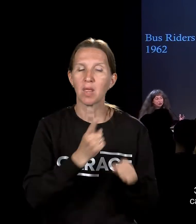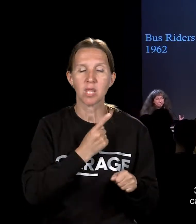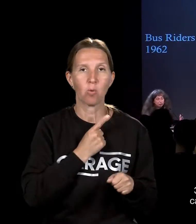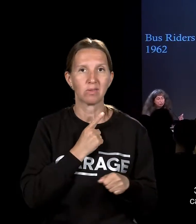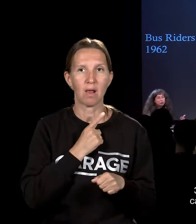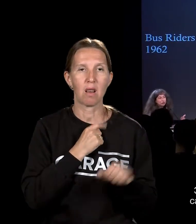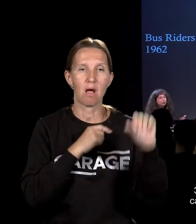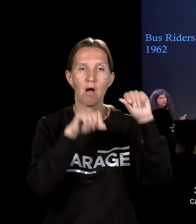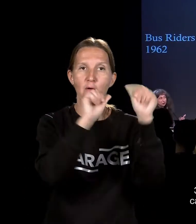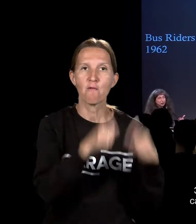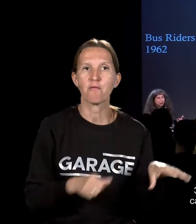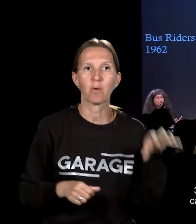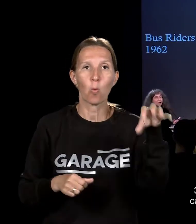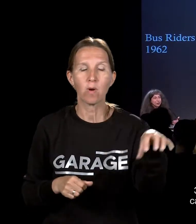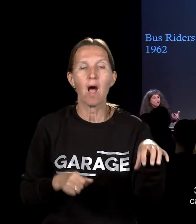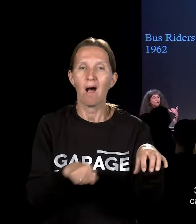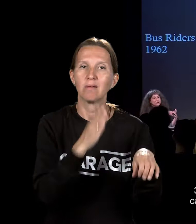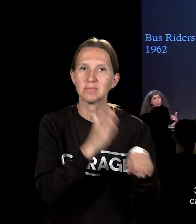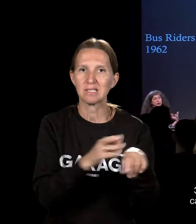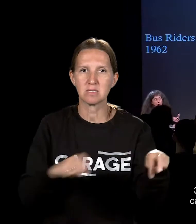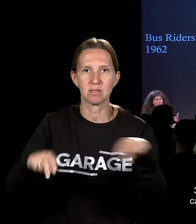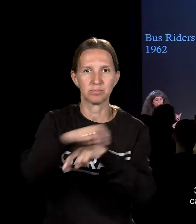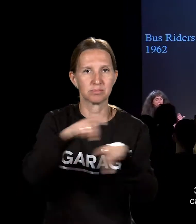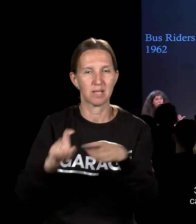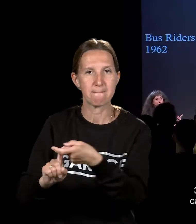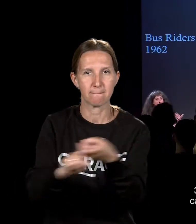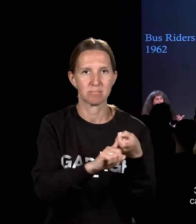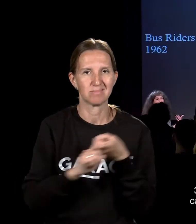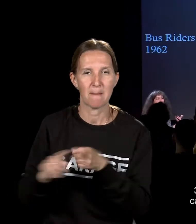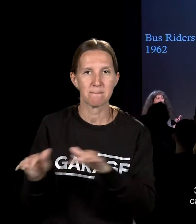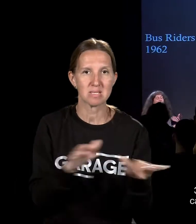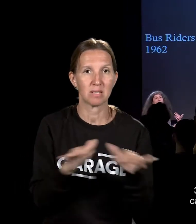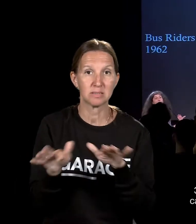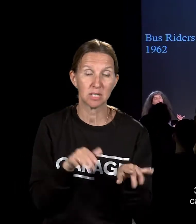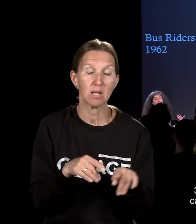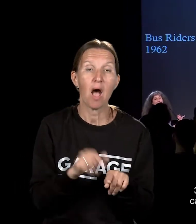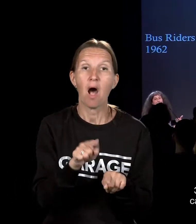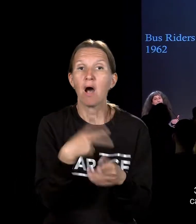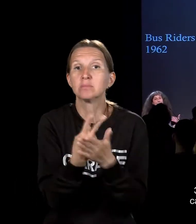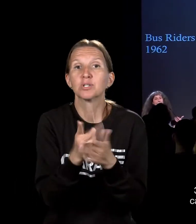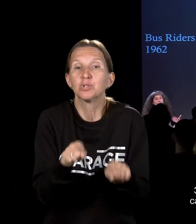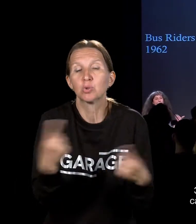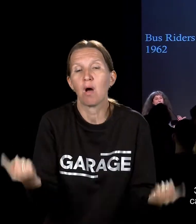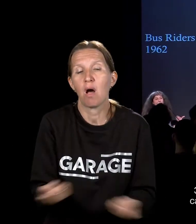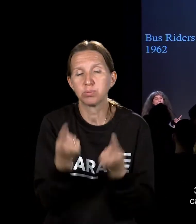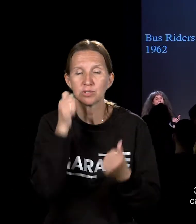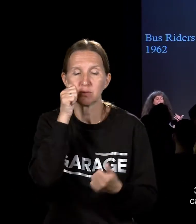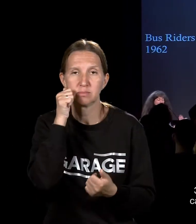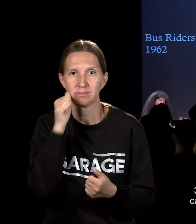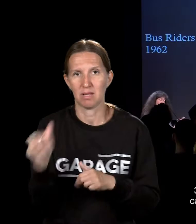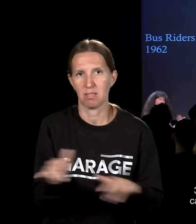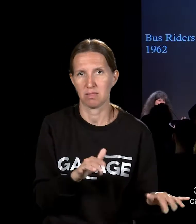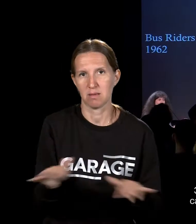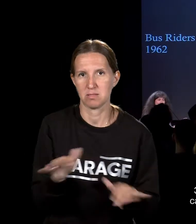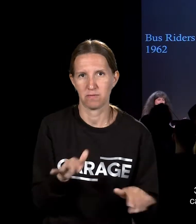отдельно взятые фигуры, это некая мизансцена. И это некая мизансцена, передающая самые повседневные, самые обыденные действия,